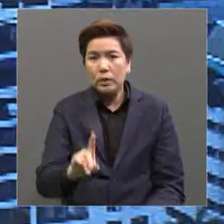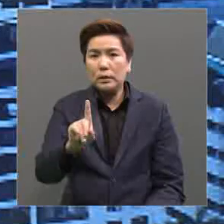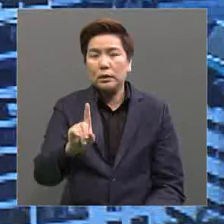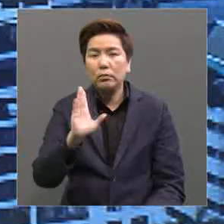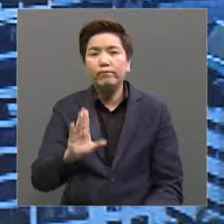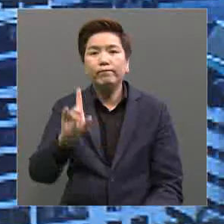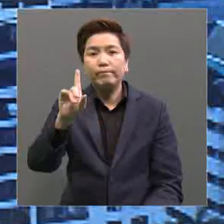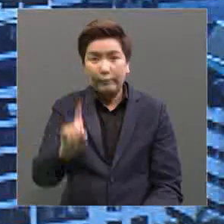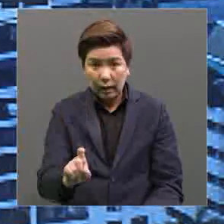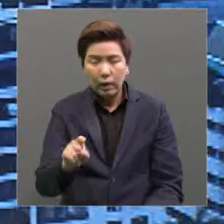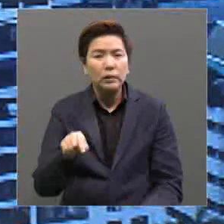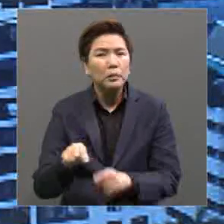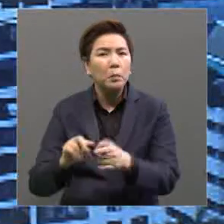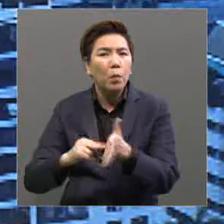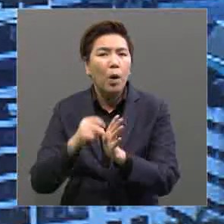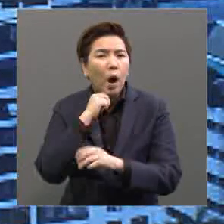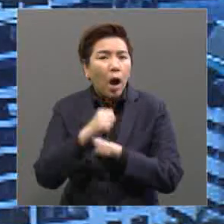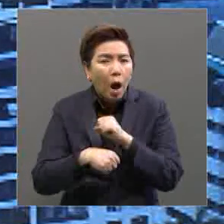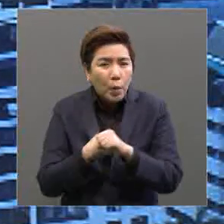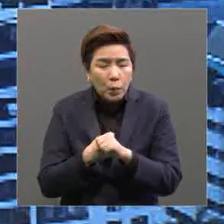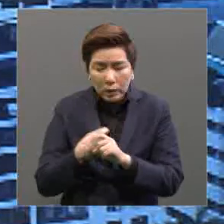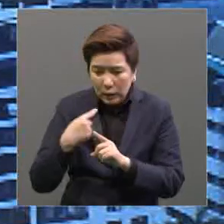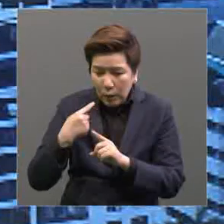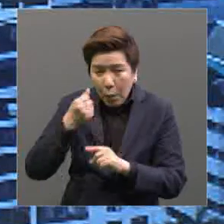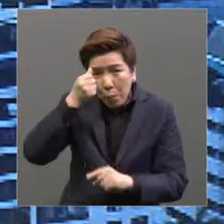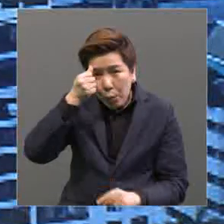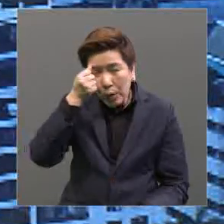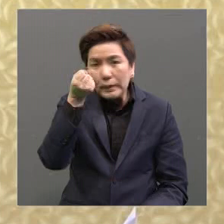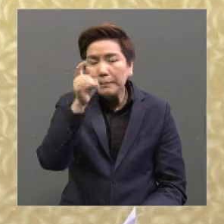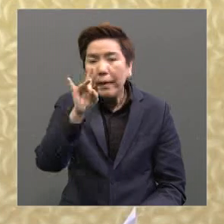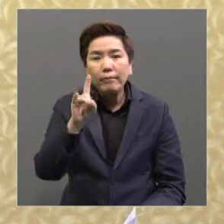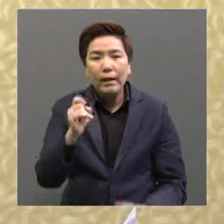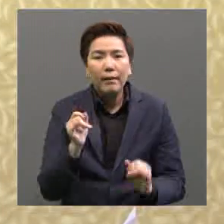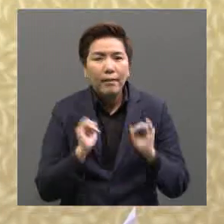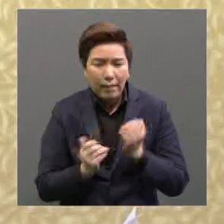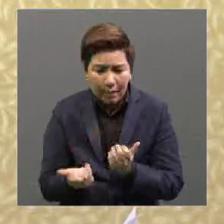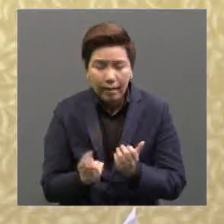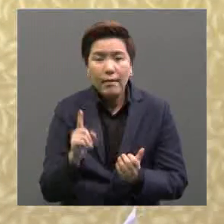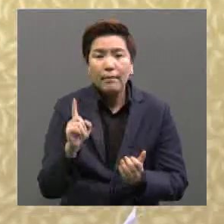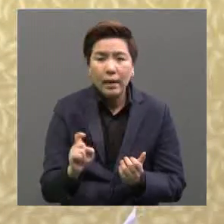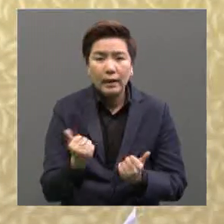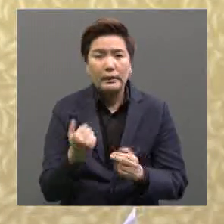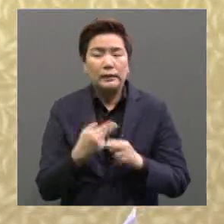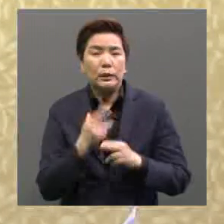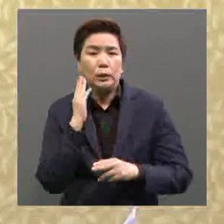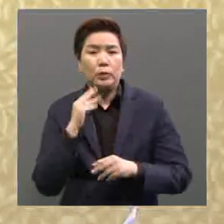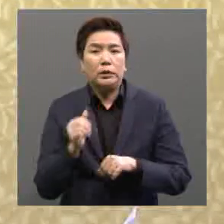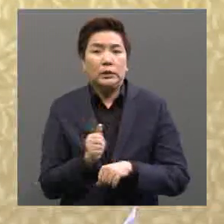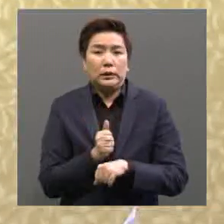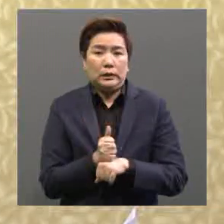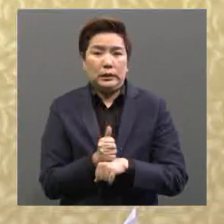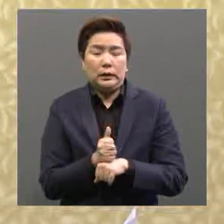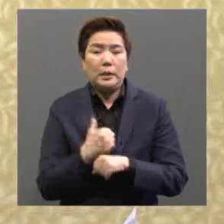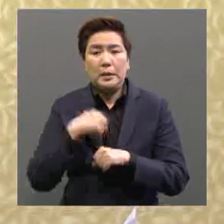นั้นเนี่ยมีผู้เสียชีวิตที่บอกว่าอายุเพียงแค่ 18วันเท่านั้นที่เสียชีวิตนะครับอือนายคารมพลพร